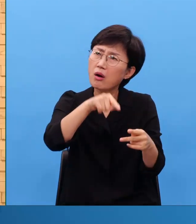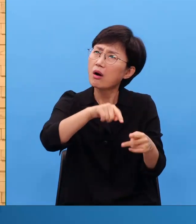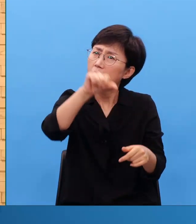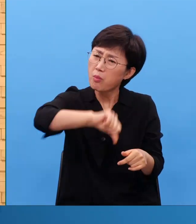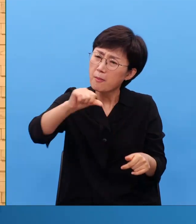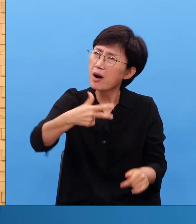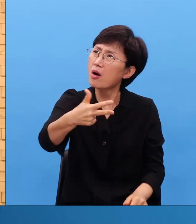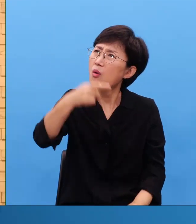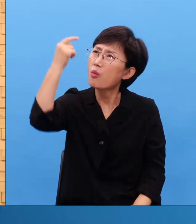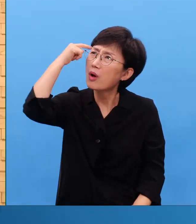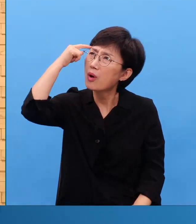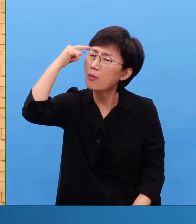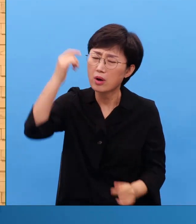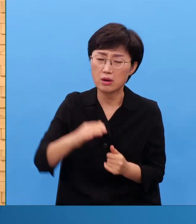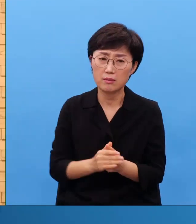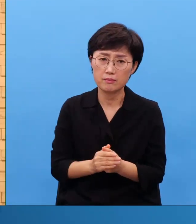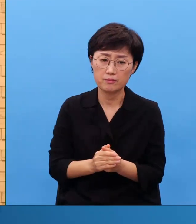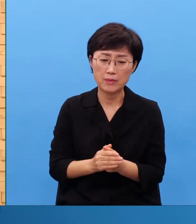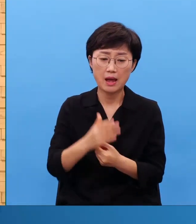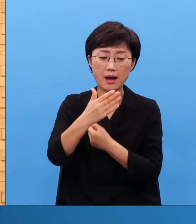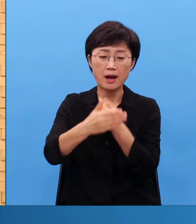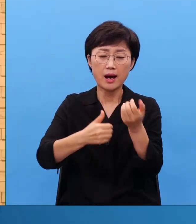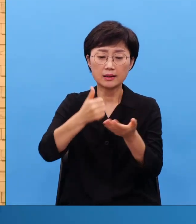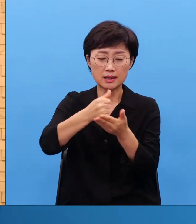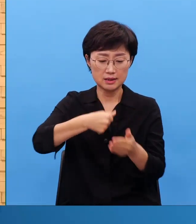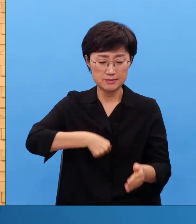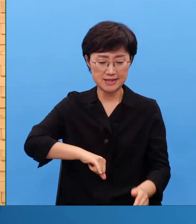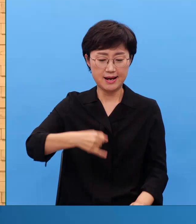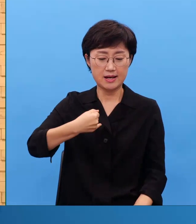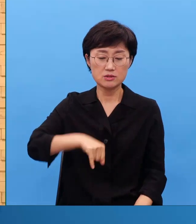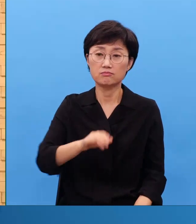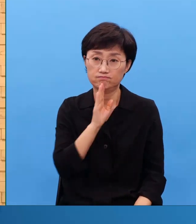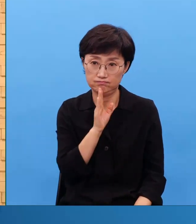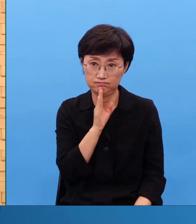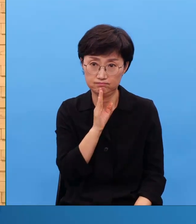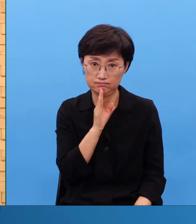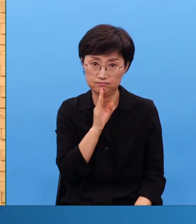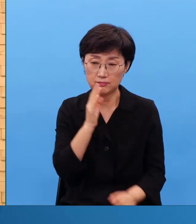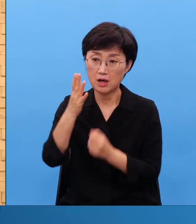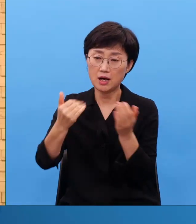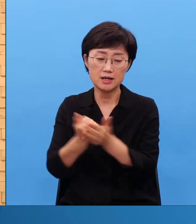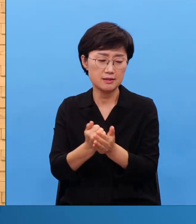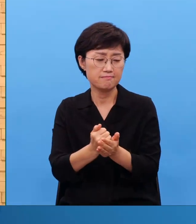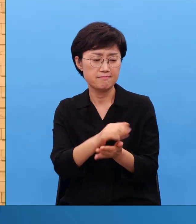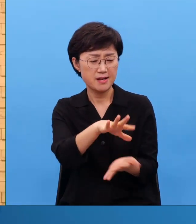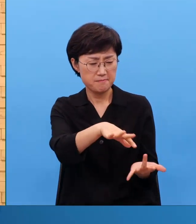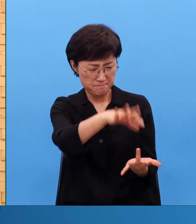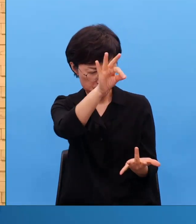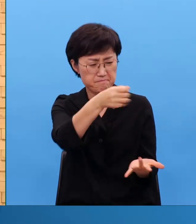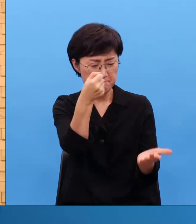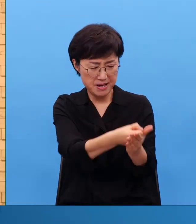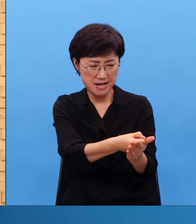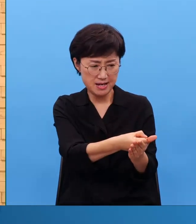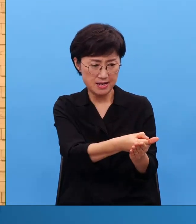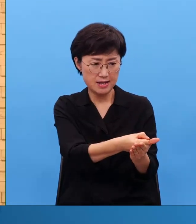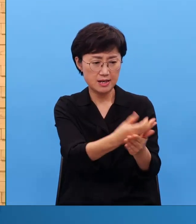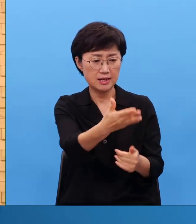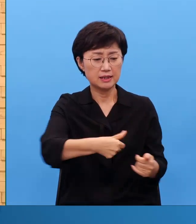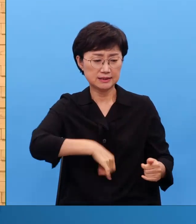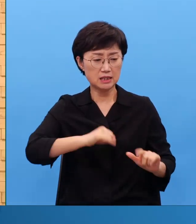왜 하나님의 자녀라고 했는데 제일 먼저 선택을 받았는데 2000년 동안